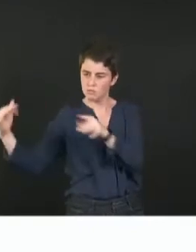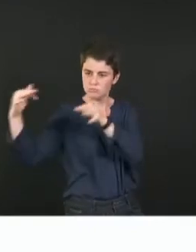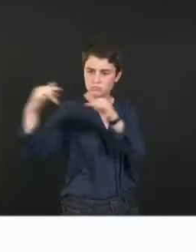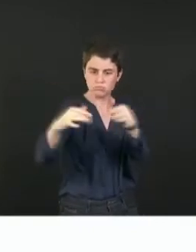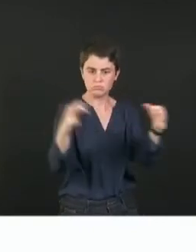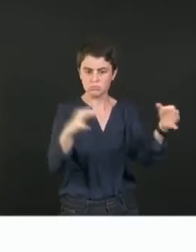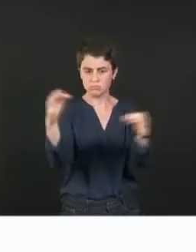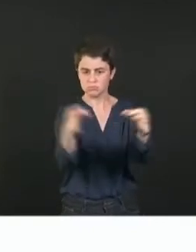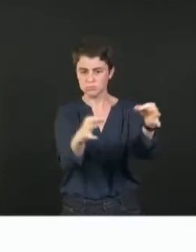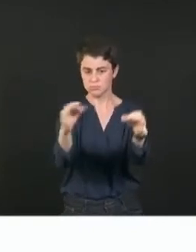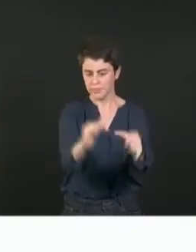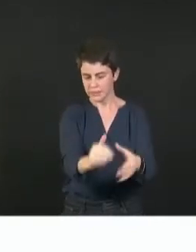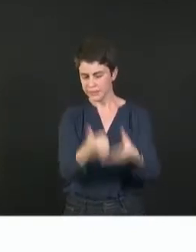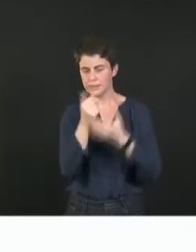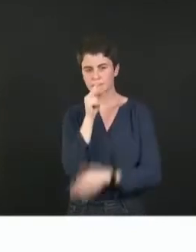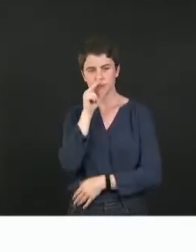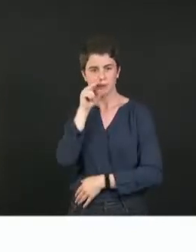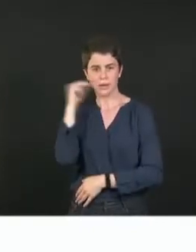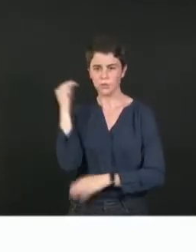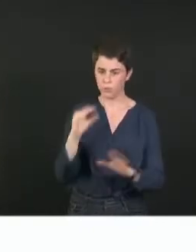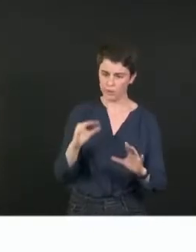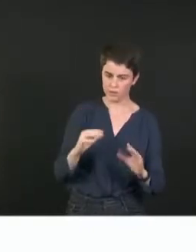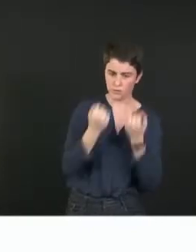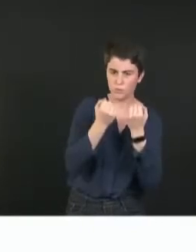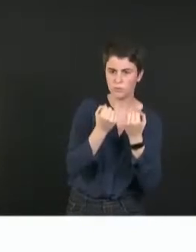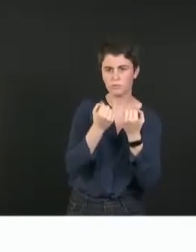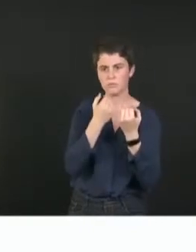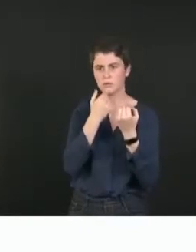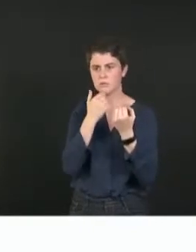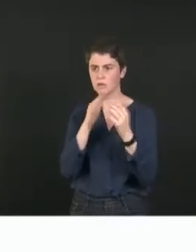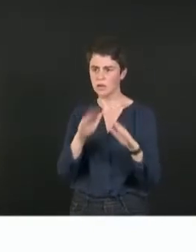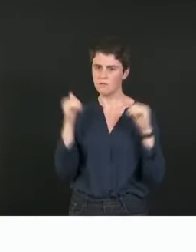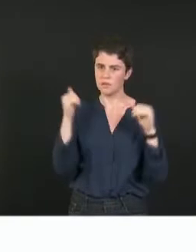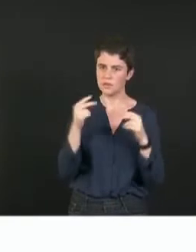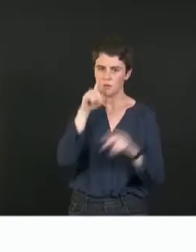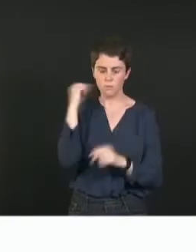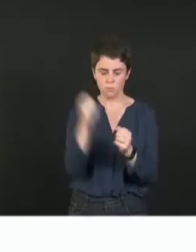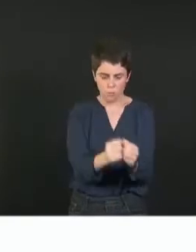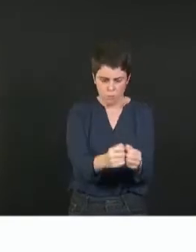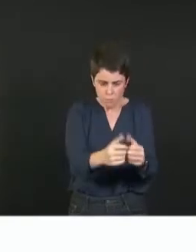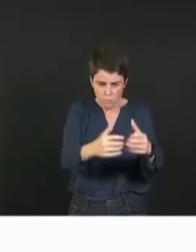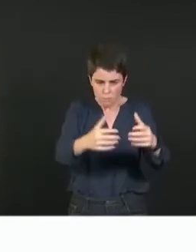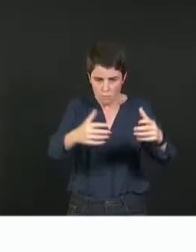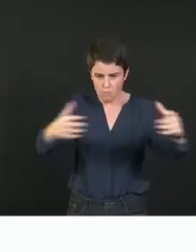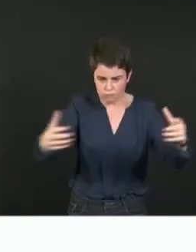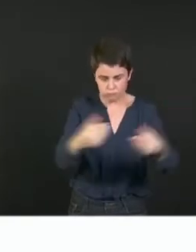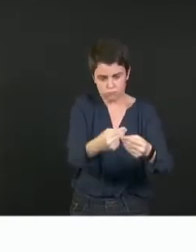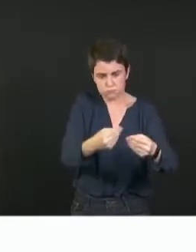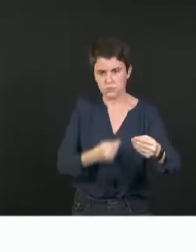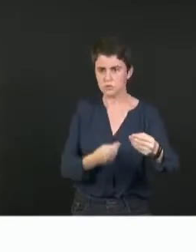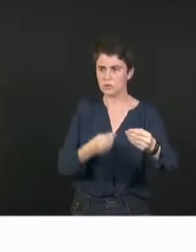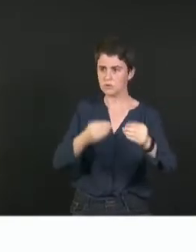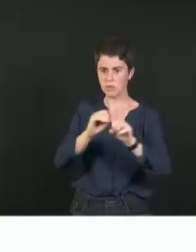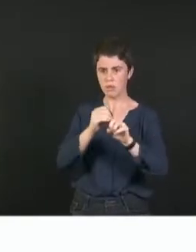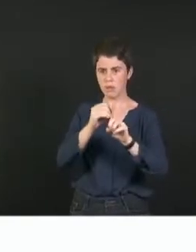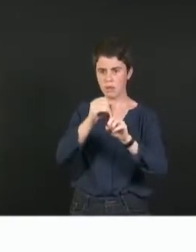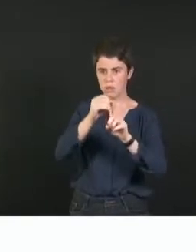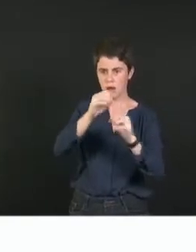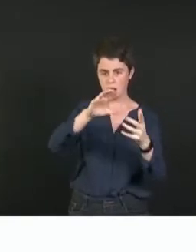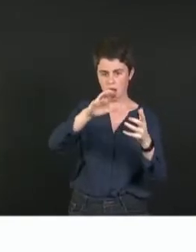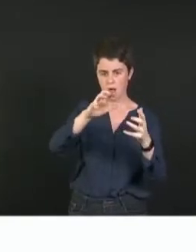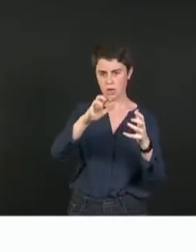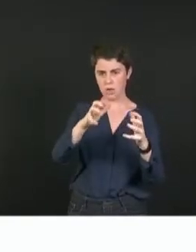de la surdensité urbaine, de la minéralité, qui est aussi facteur d'accélération du changement climatique et de l'érosion de la